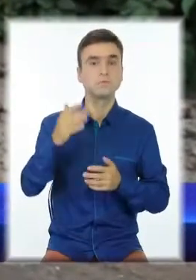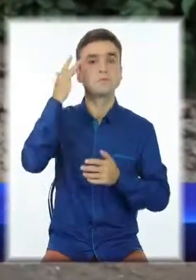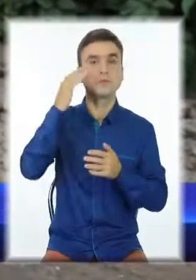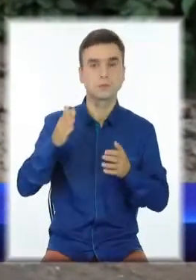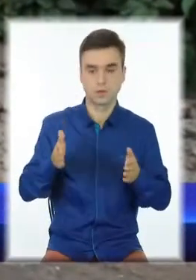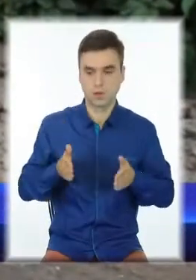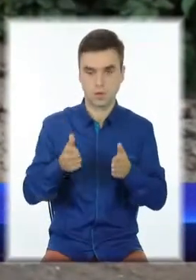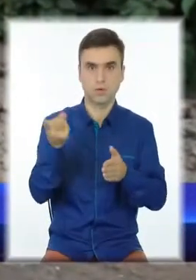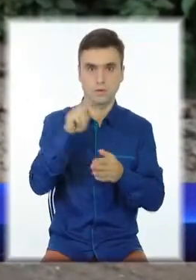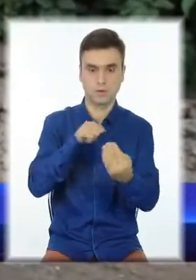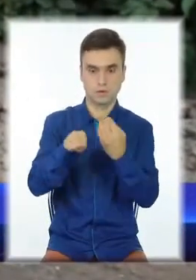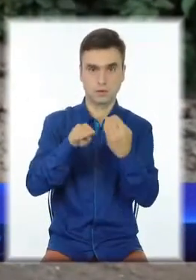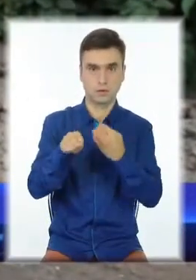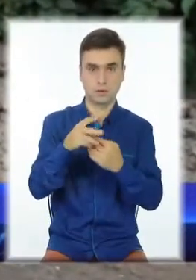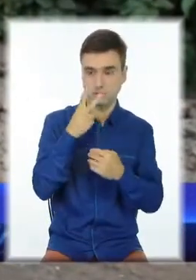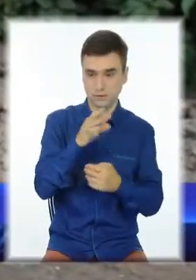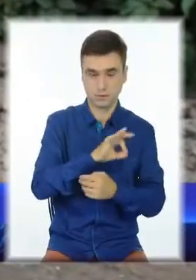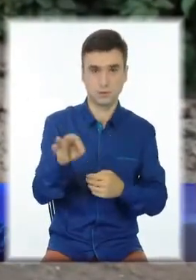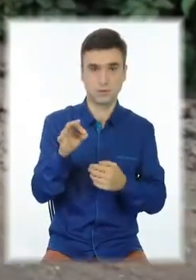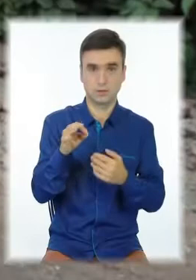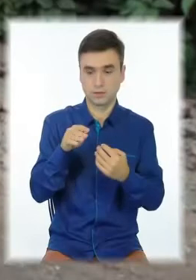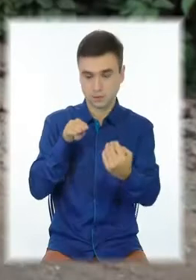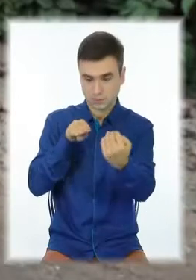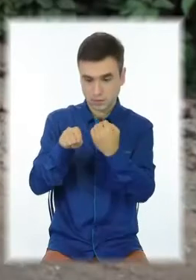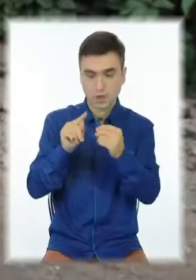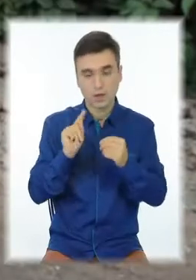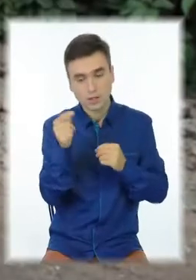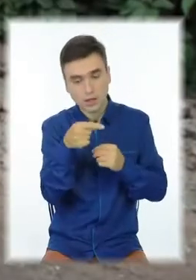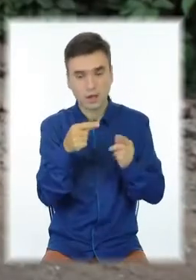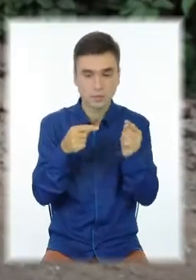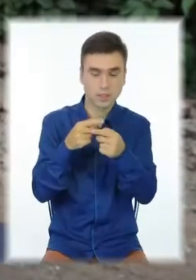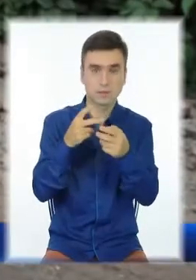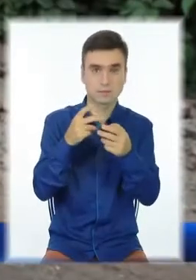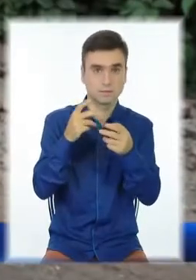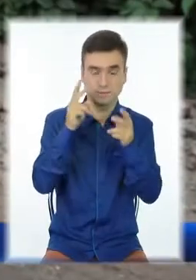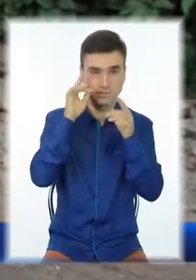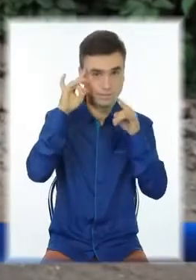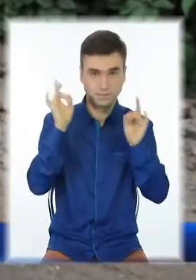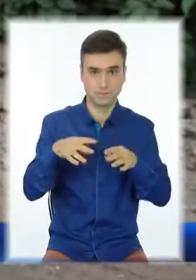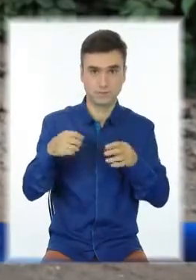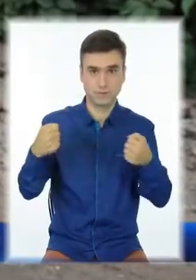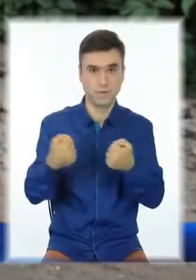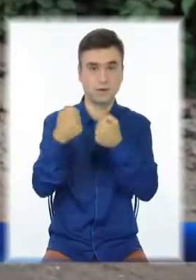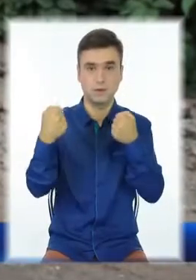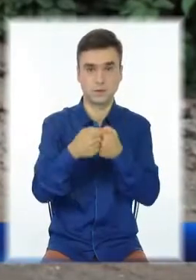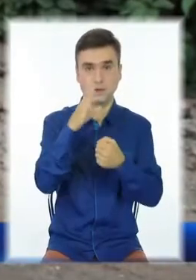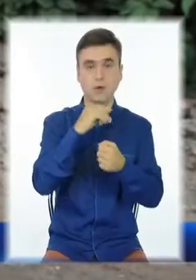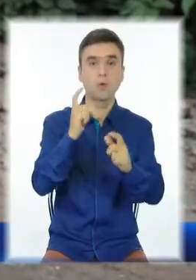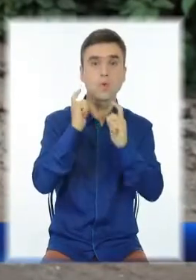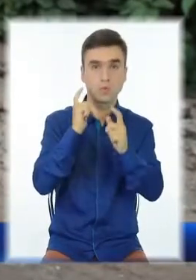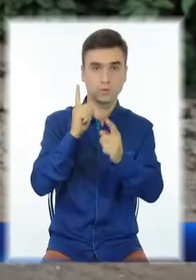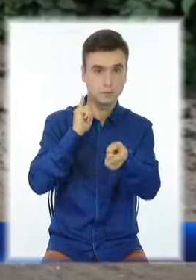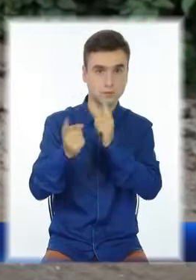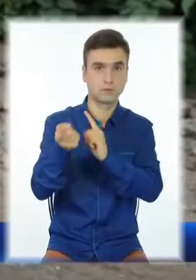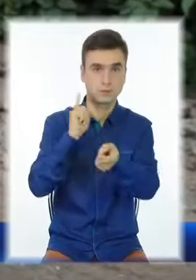прекрасно бачите, добре, да? Як там можна їхати, якщо там не видно, що за цим крутим поворотом. А там йдуть фури. Ну, то, що вони